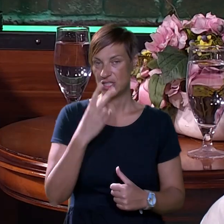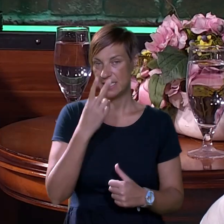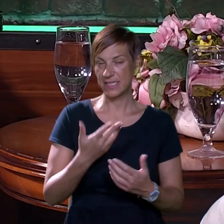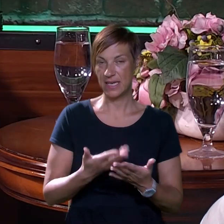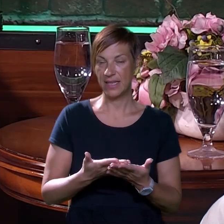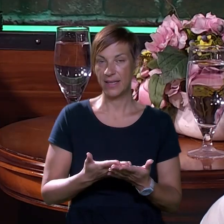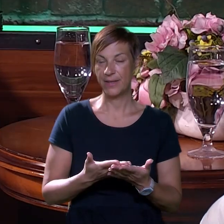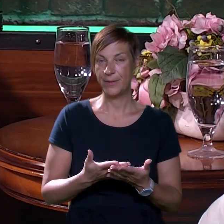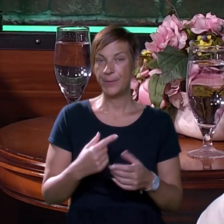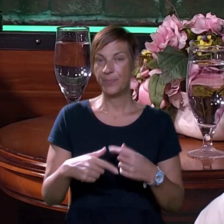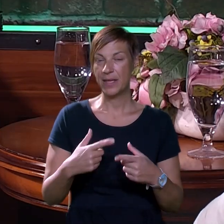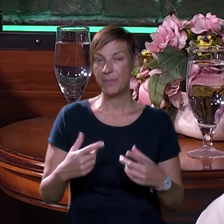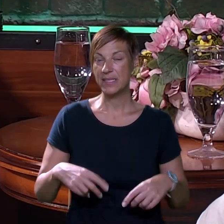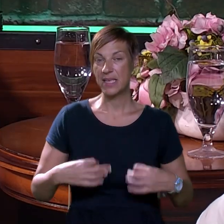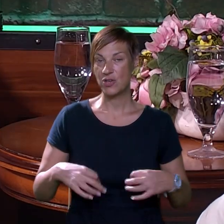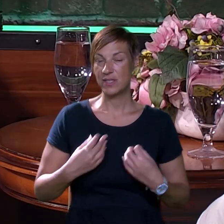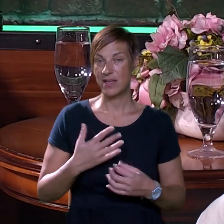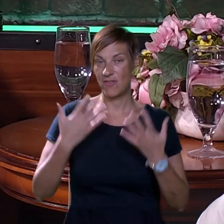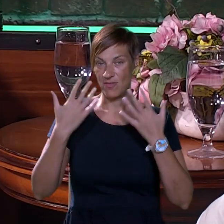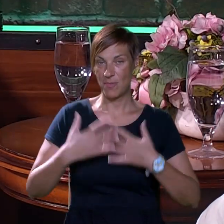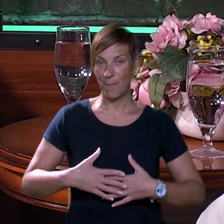izgled. Emisija je o zdravlju, ja imam